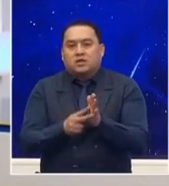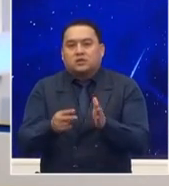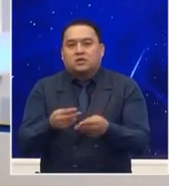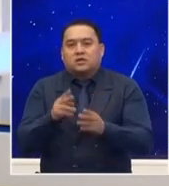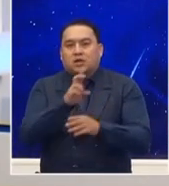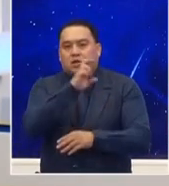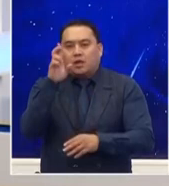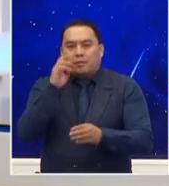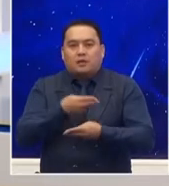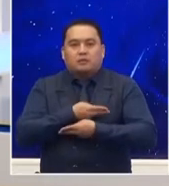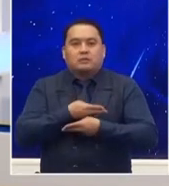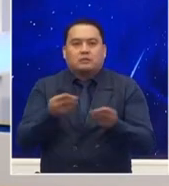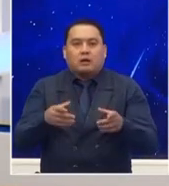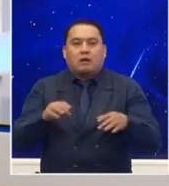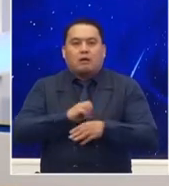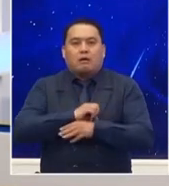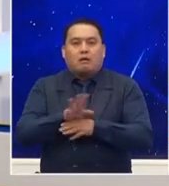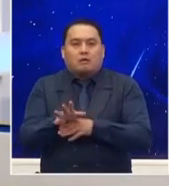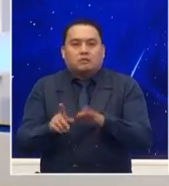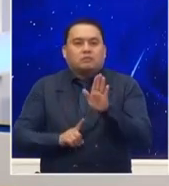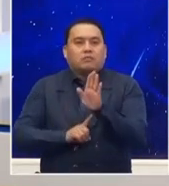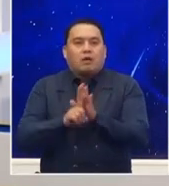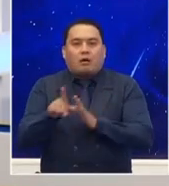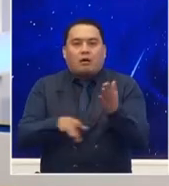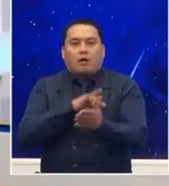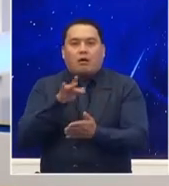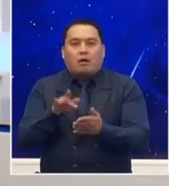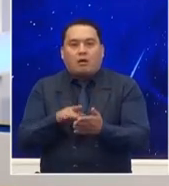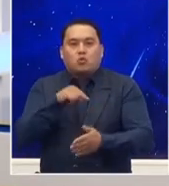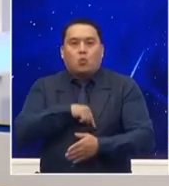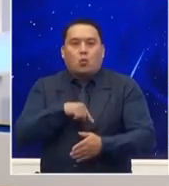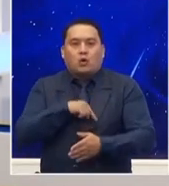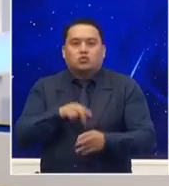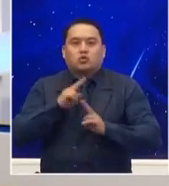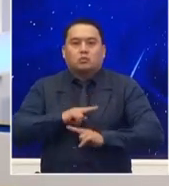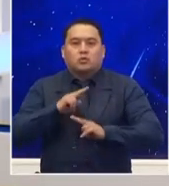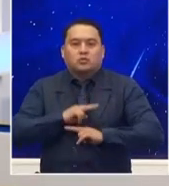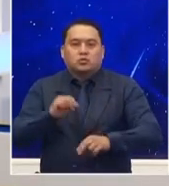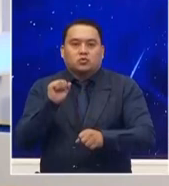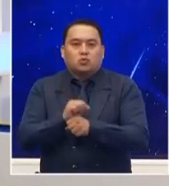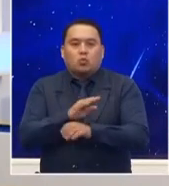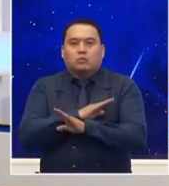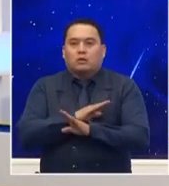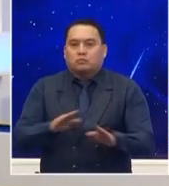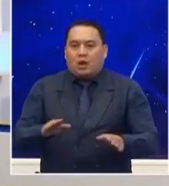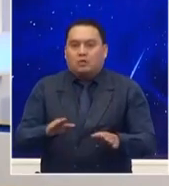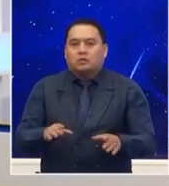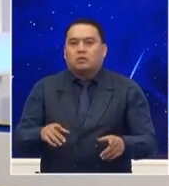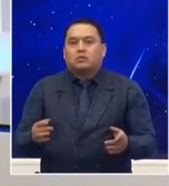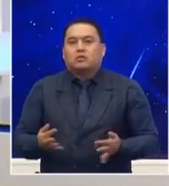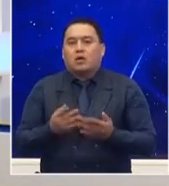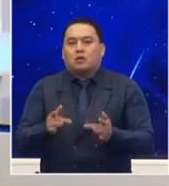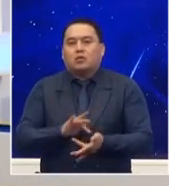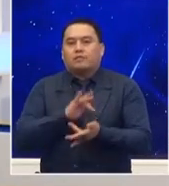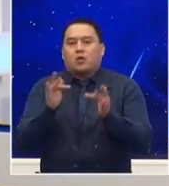таратылып берілген. Елімізде карантин енгізілгеннен бері қала аудандардағы рухани ордалардың жұмысы тоқтатқан емес. Тиісті талап